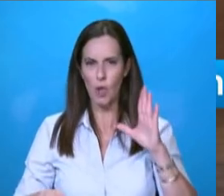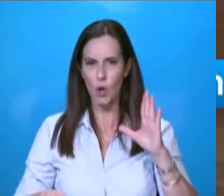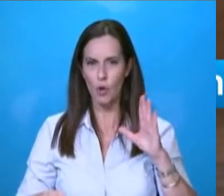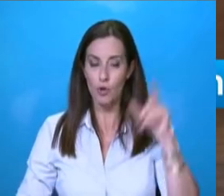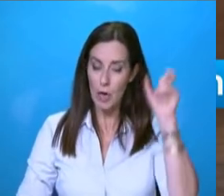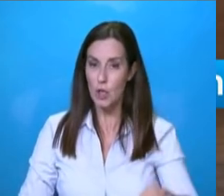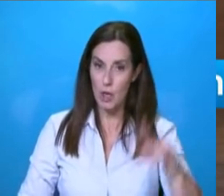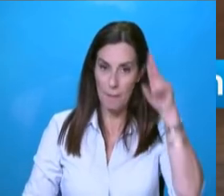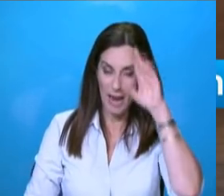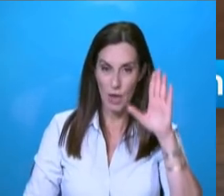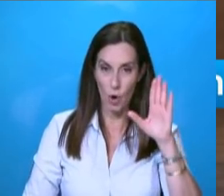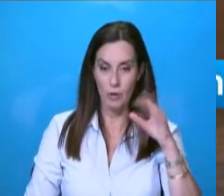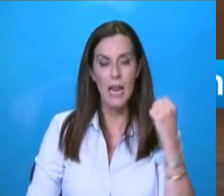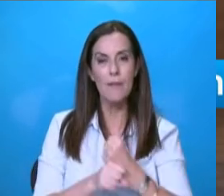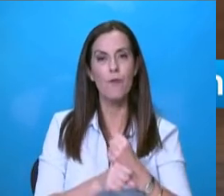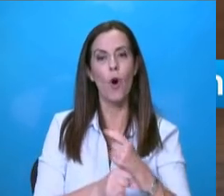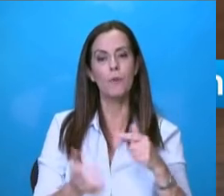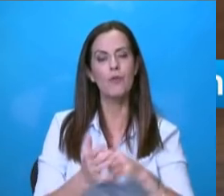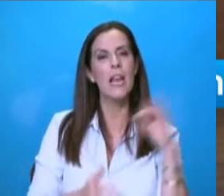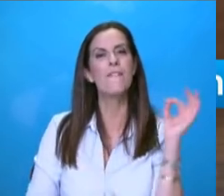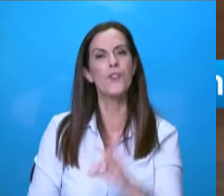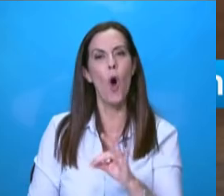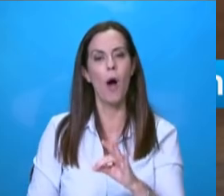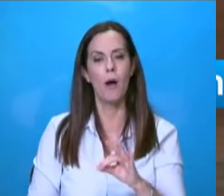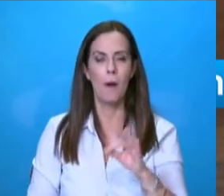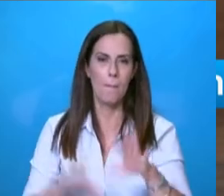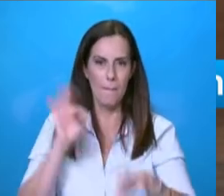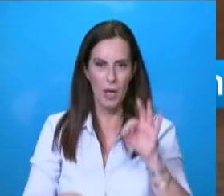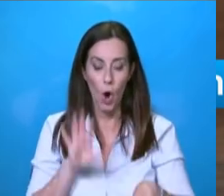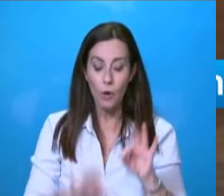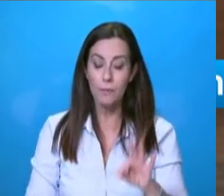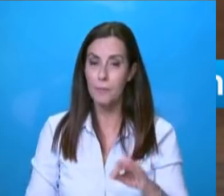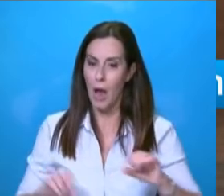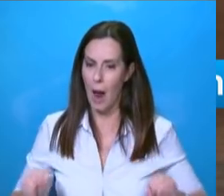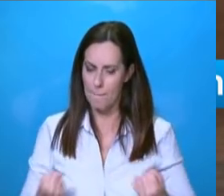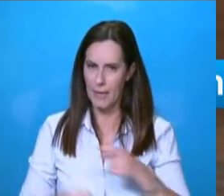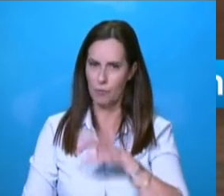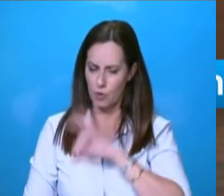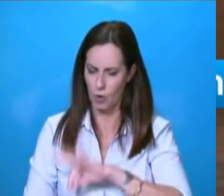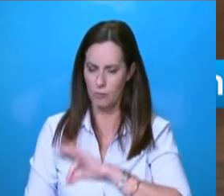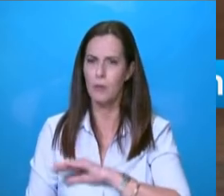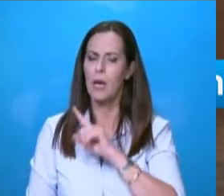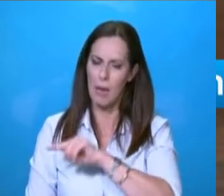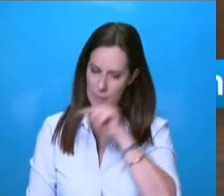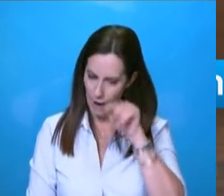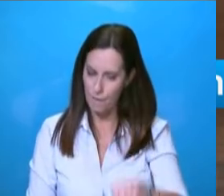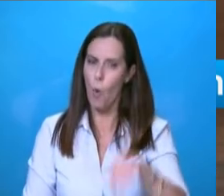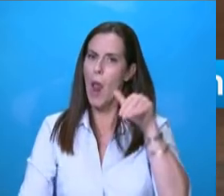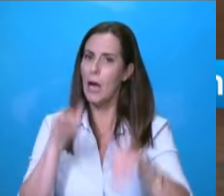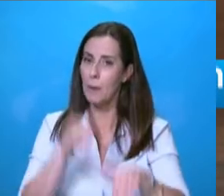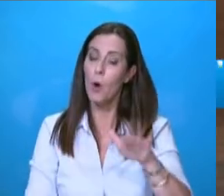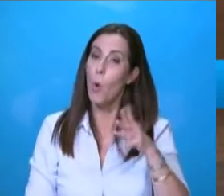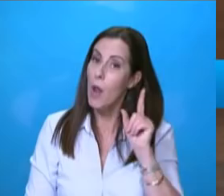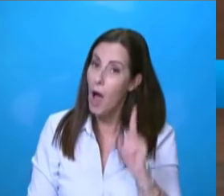אנשי ליכוד לפעול כדי לשבש את הליכי ההצבעה. הפעילים של ישראל ביתנו יוצבו גם כן בקלפיות, אז